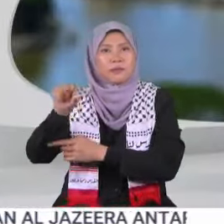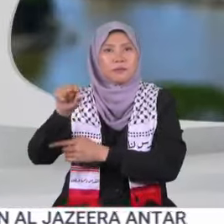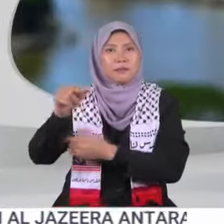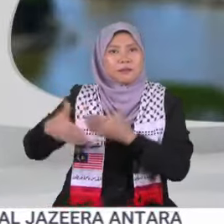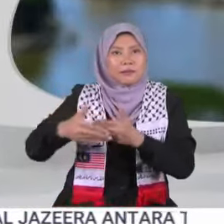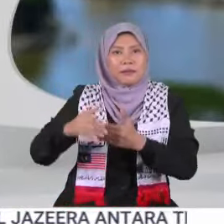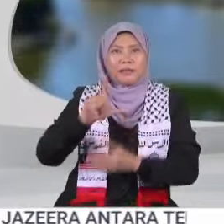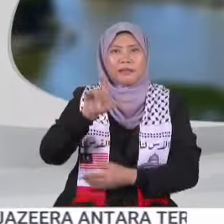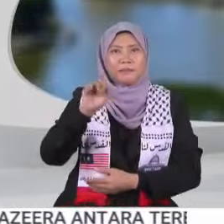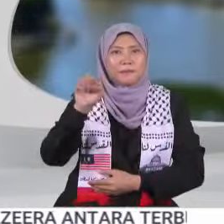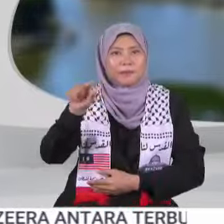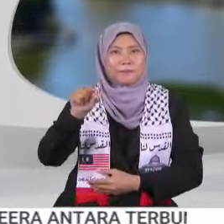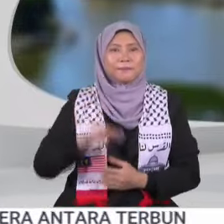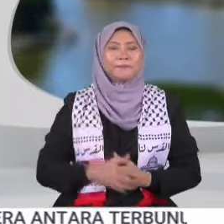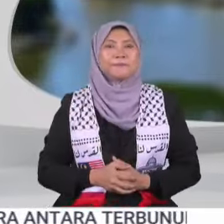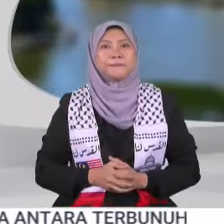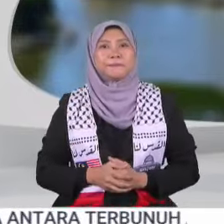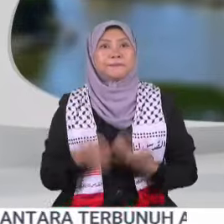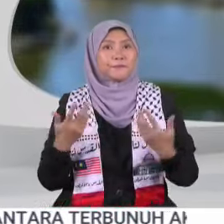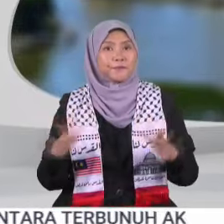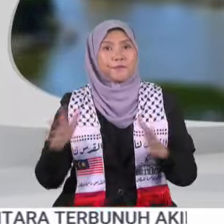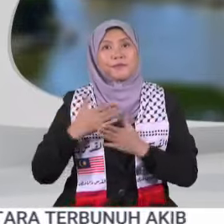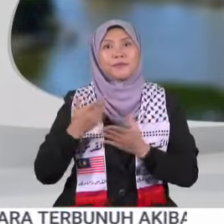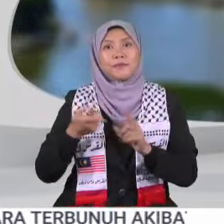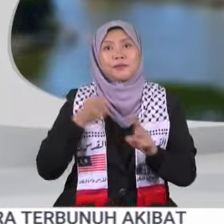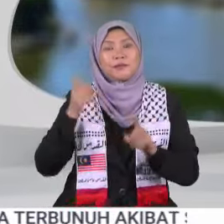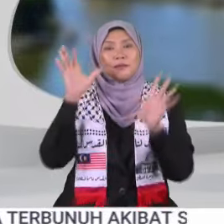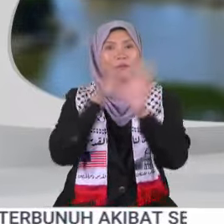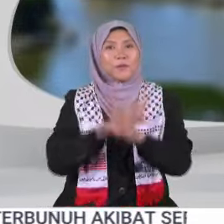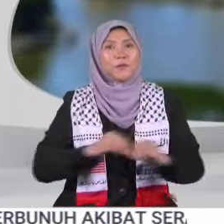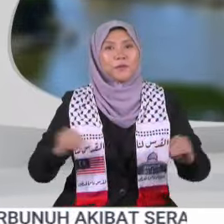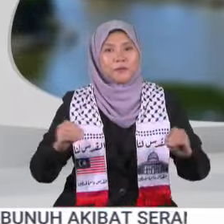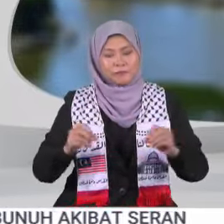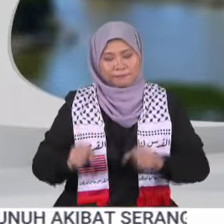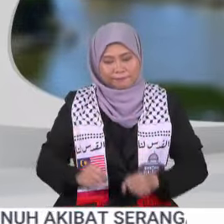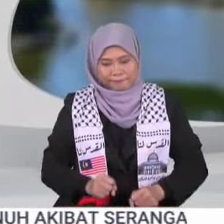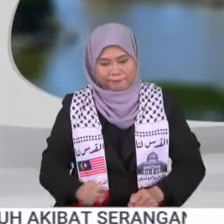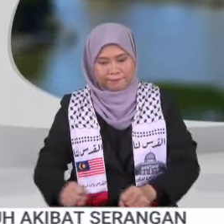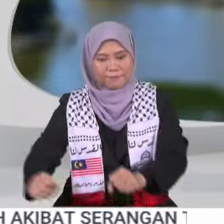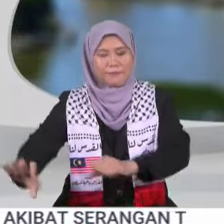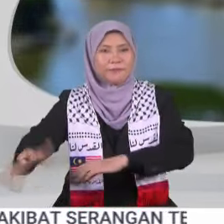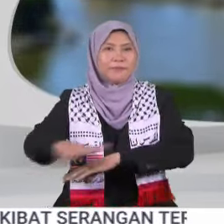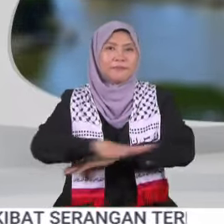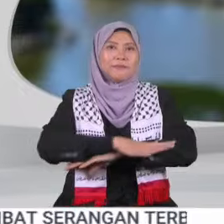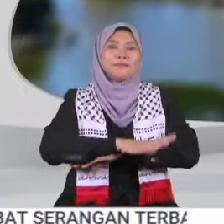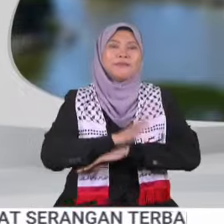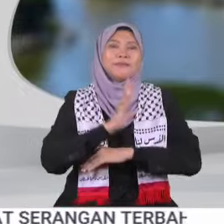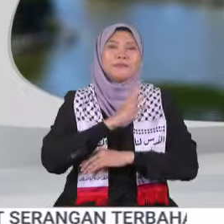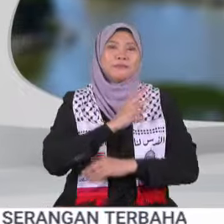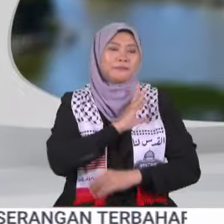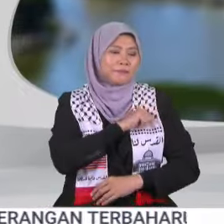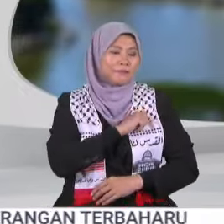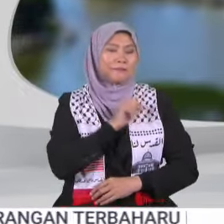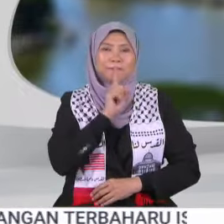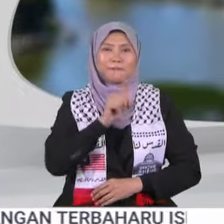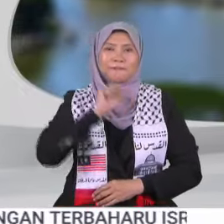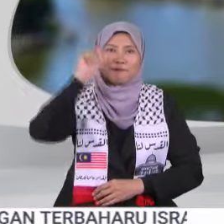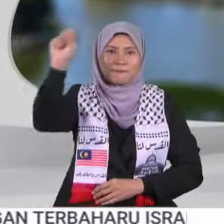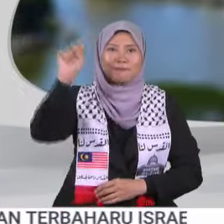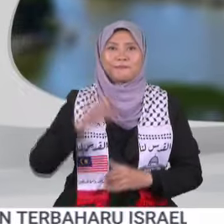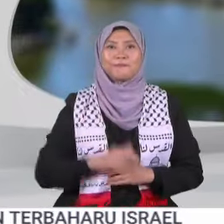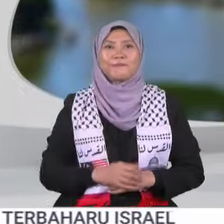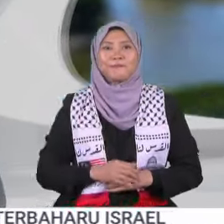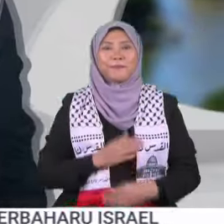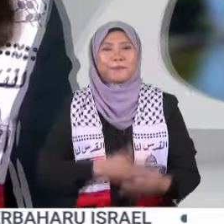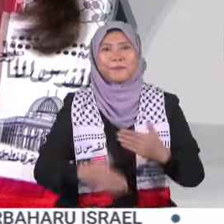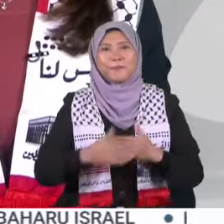Limbang perkongsian itu tadi mengakhiri berita dari Sarawak dari sungai hingga Segara Palestin pasti merdeka kita kembali